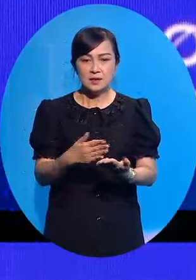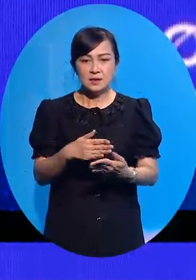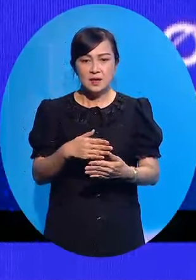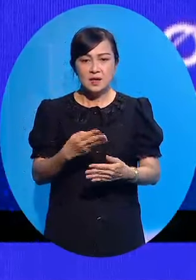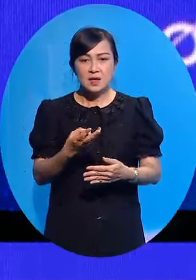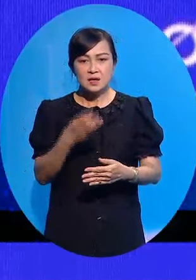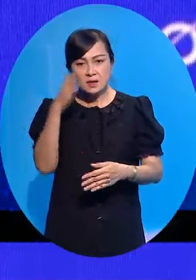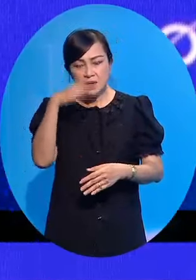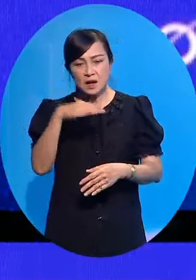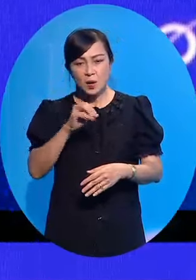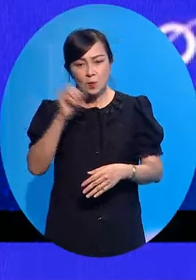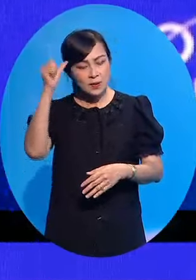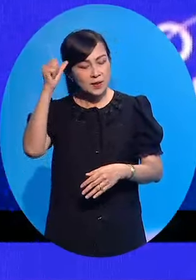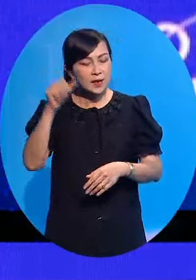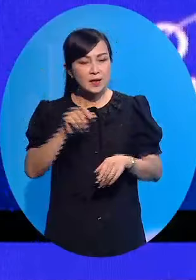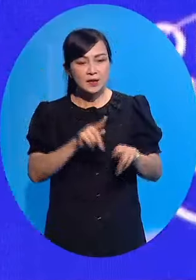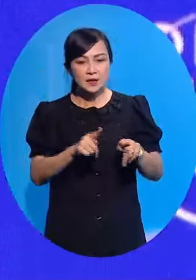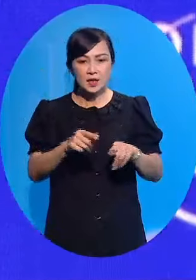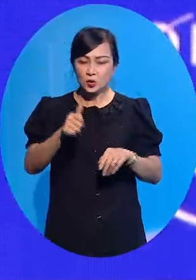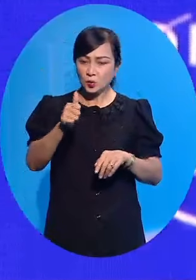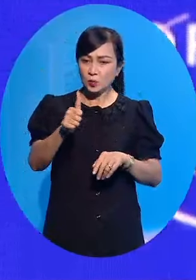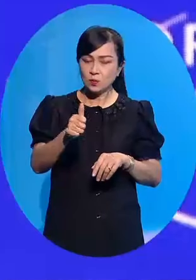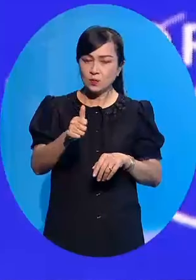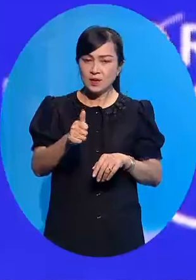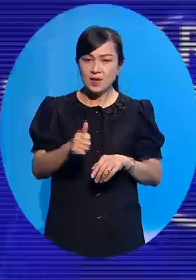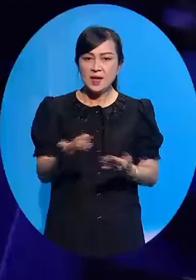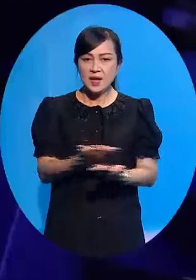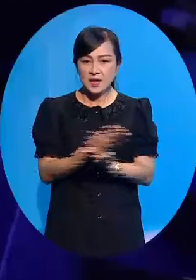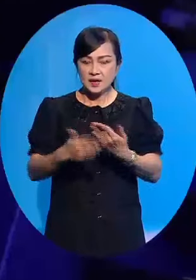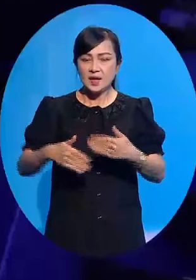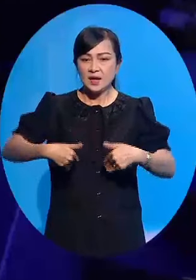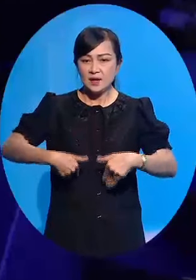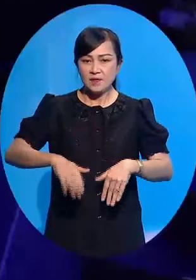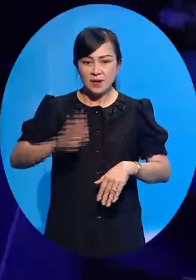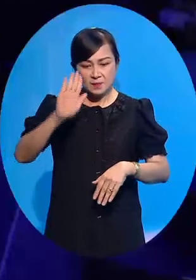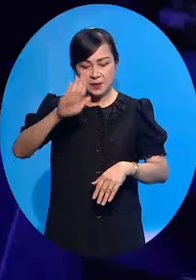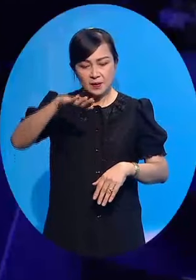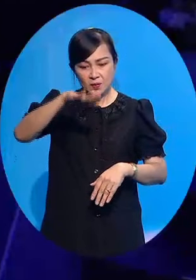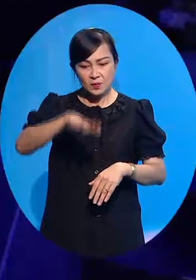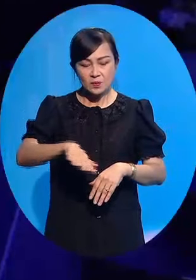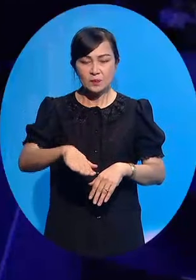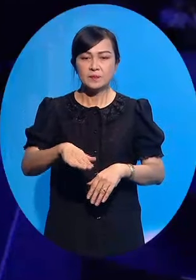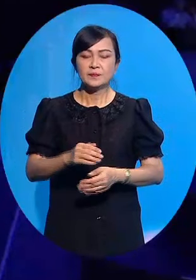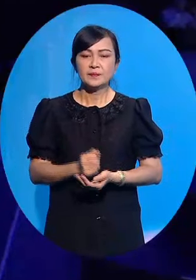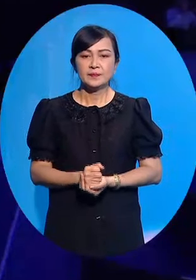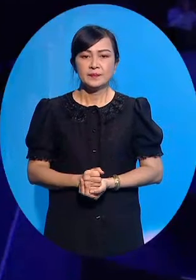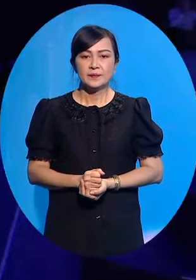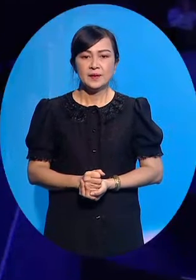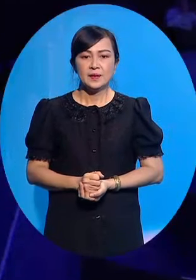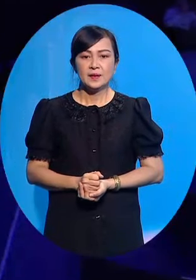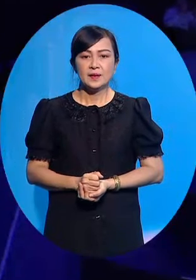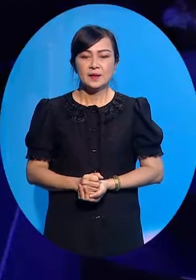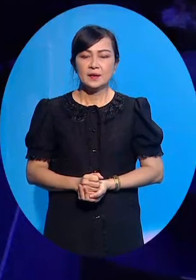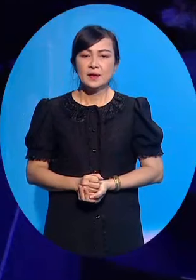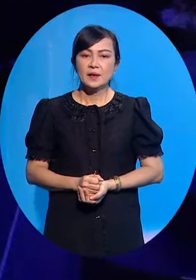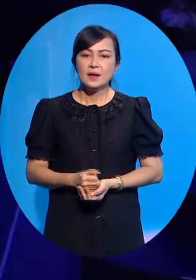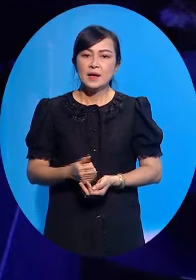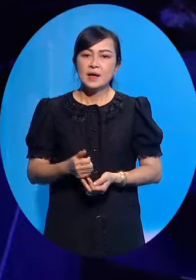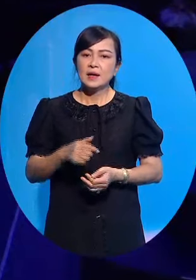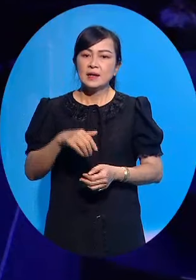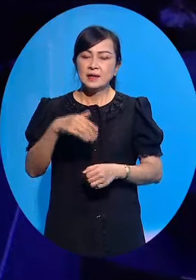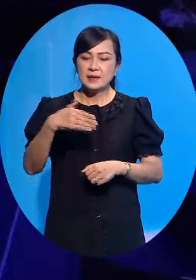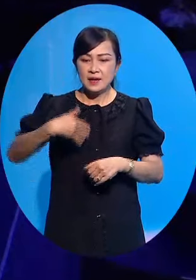không có nghĩa là kinh tế đã tốt lên. Điều cải thiện là lạm phát dường như đã bắt đầu dần đi đúng hướng, nói cách khác là đã giảm, cụ thể là